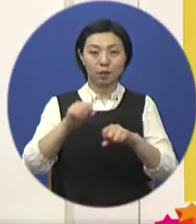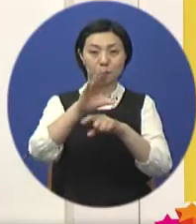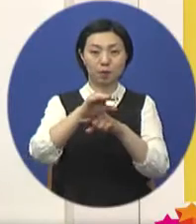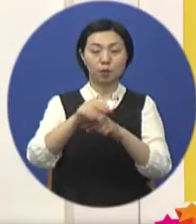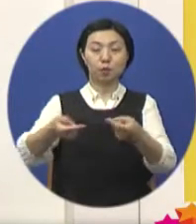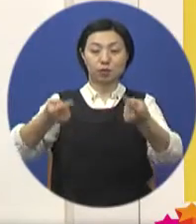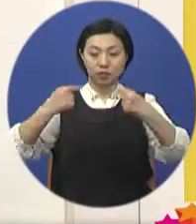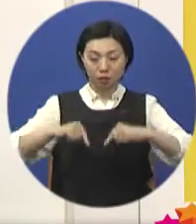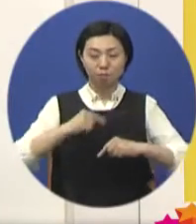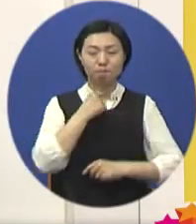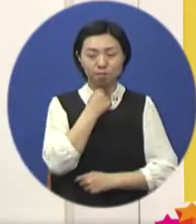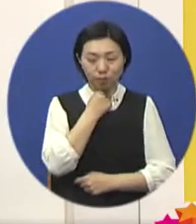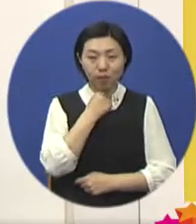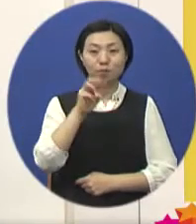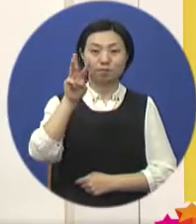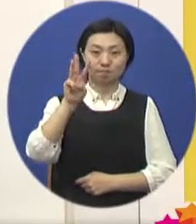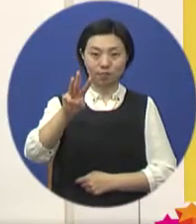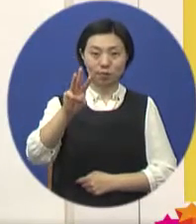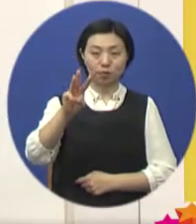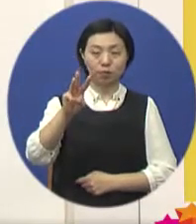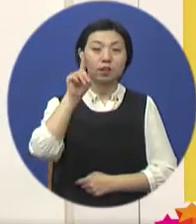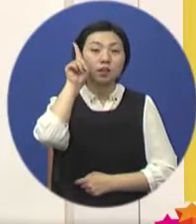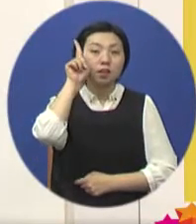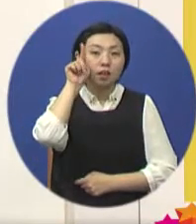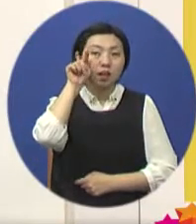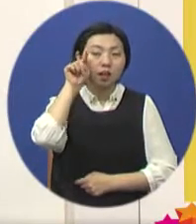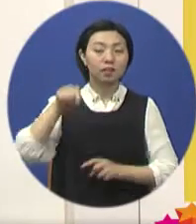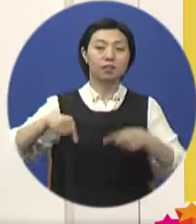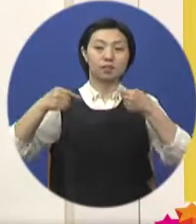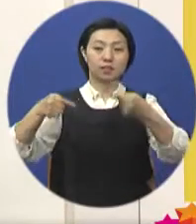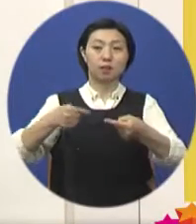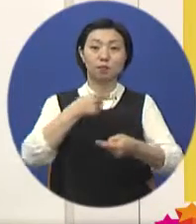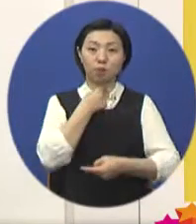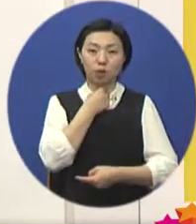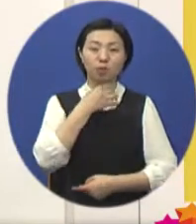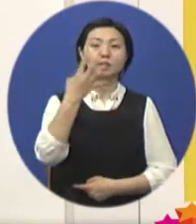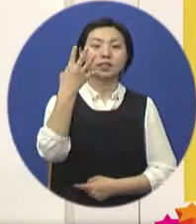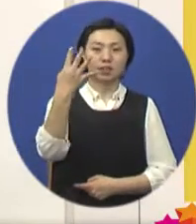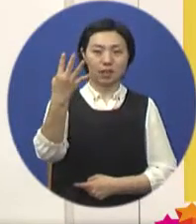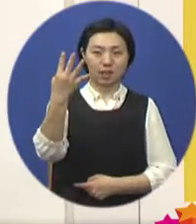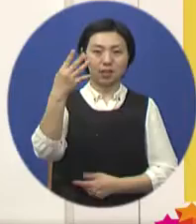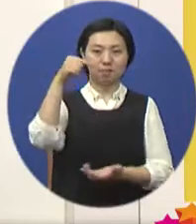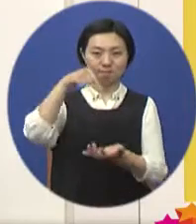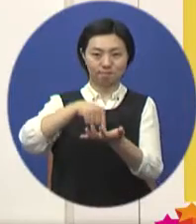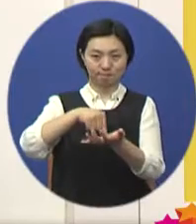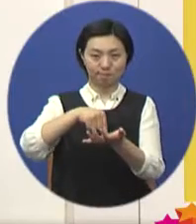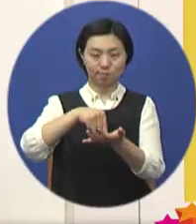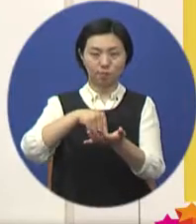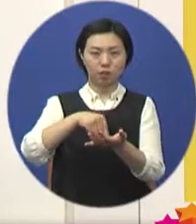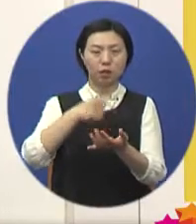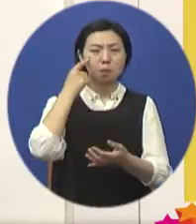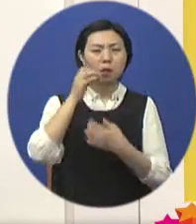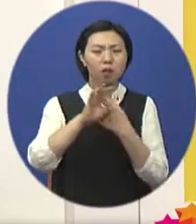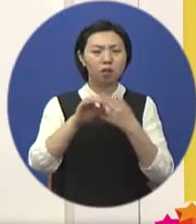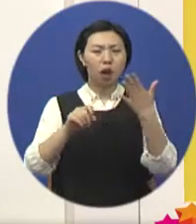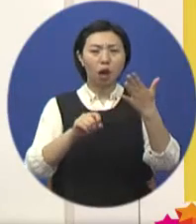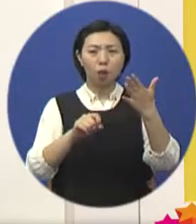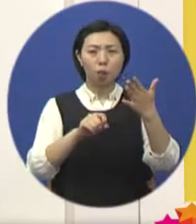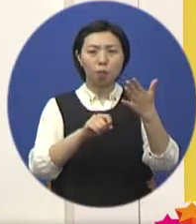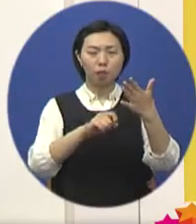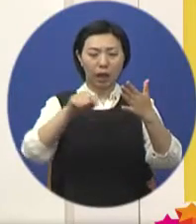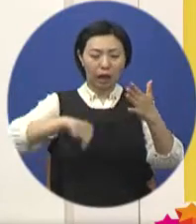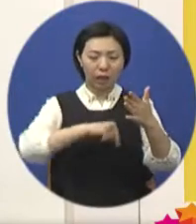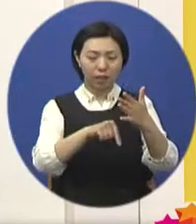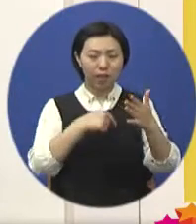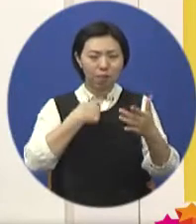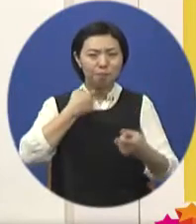참여 원하시면 3번 네. 그리고 다음날 참여를 원하시면 4번을 선택하면 되고요. 네. 만약에 부르고 싶은